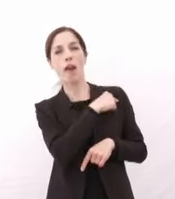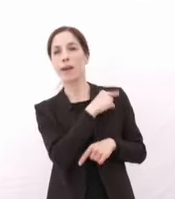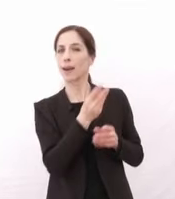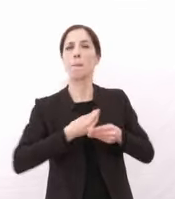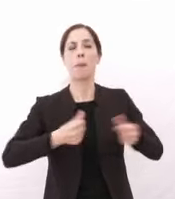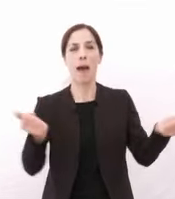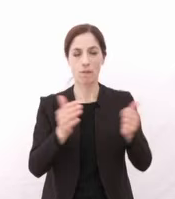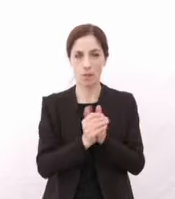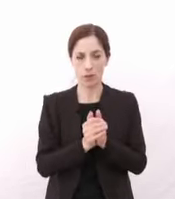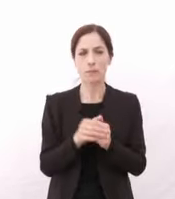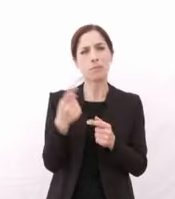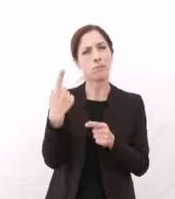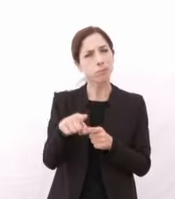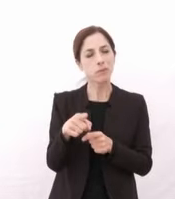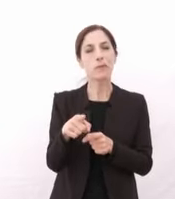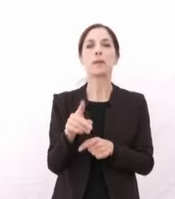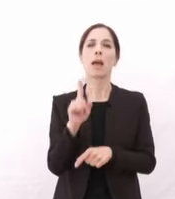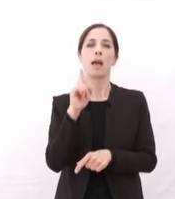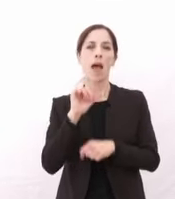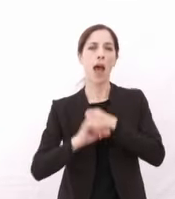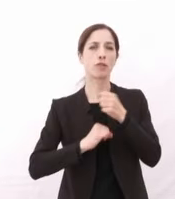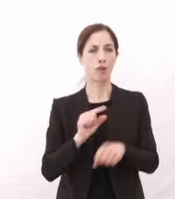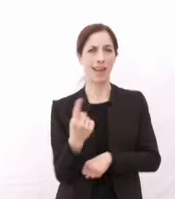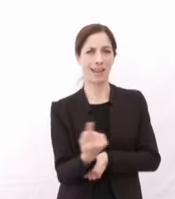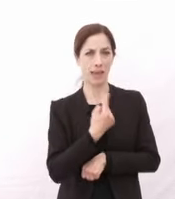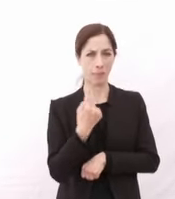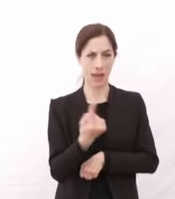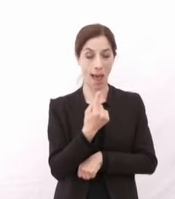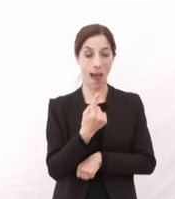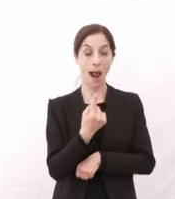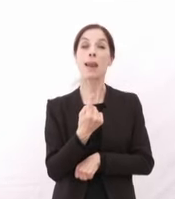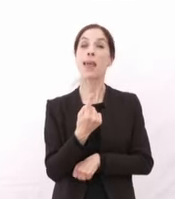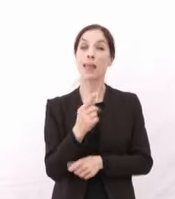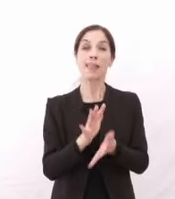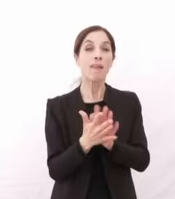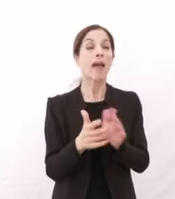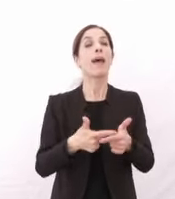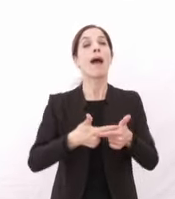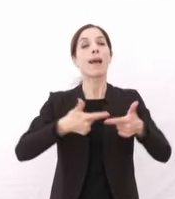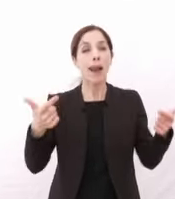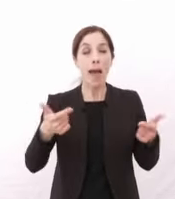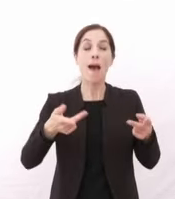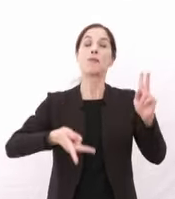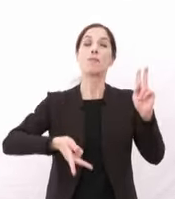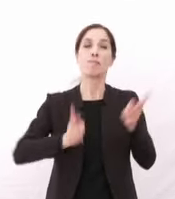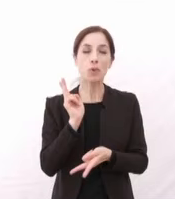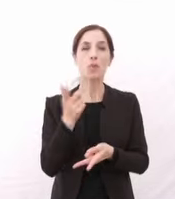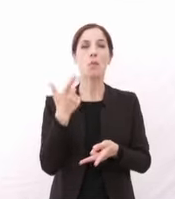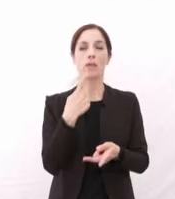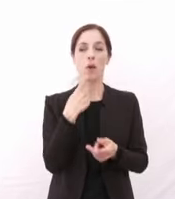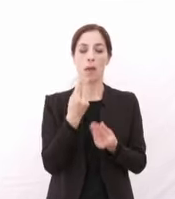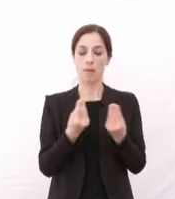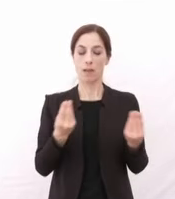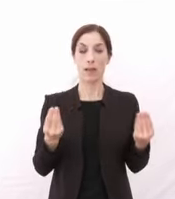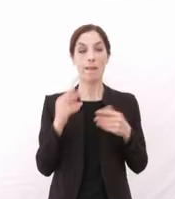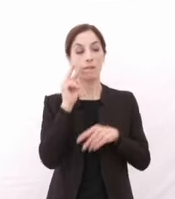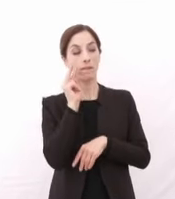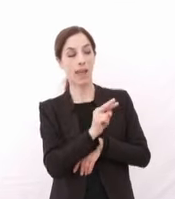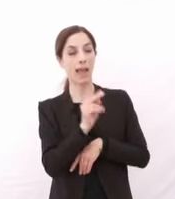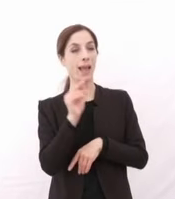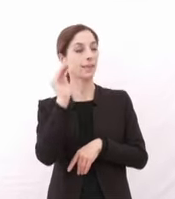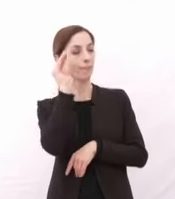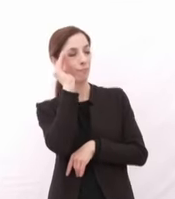con l'aggravante spesso della complicità dei silenzi di chi intorno vede e sente, ma si gira